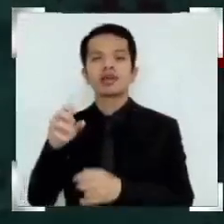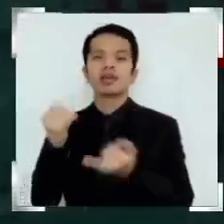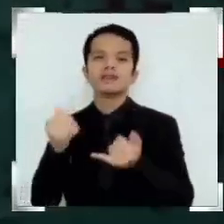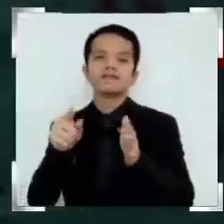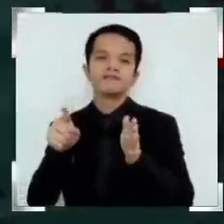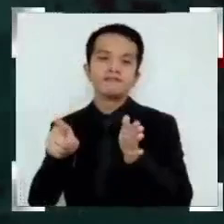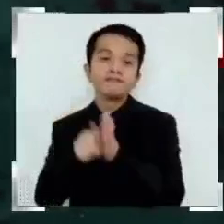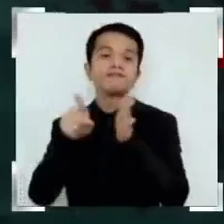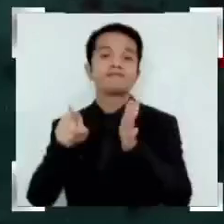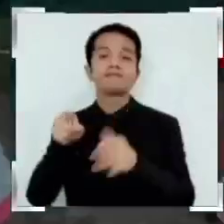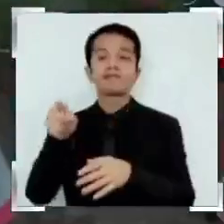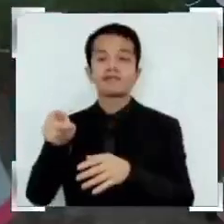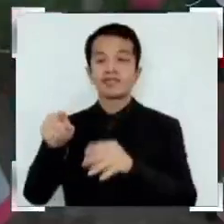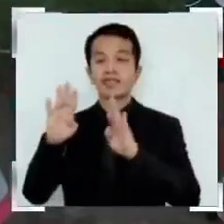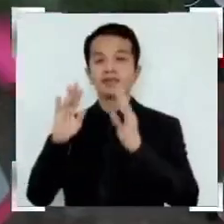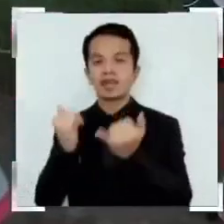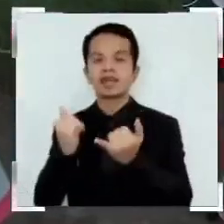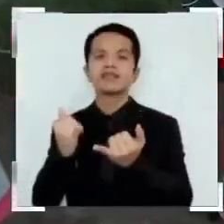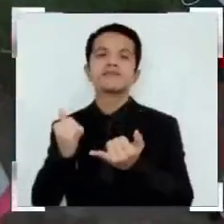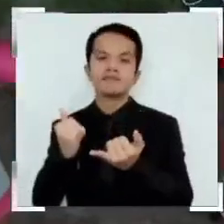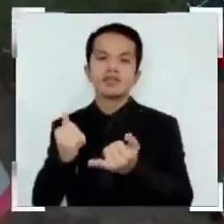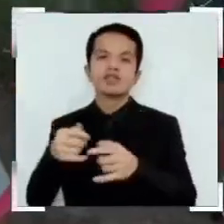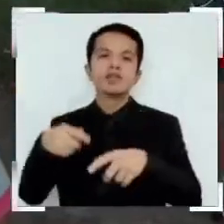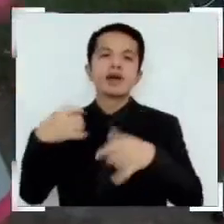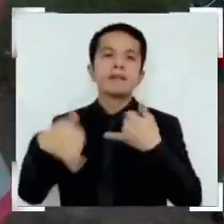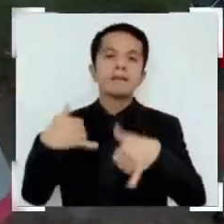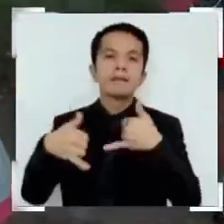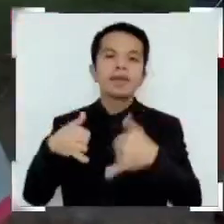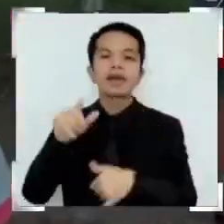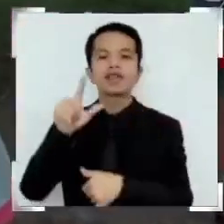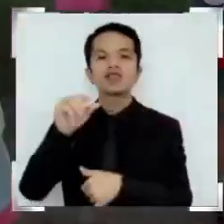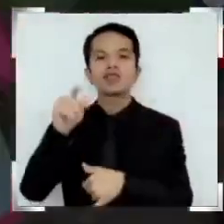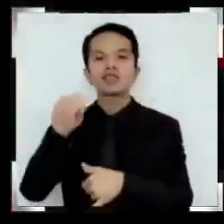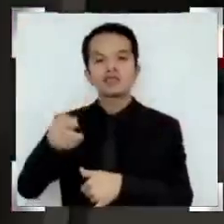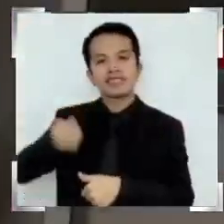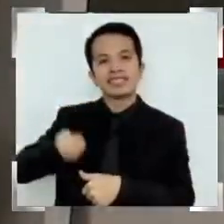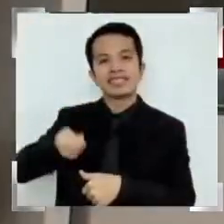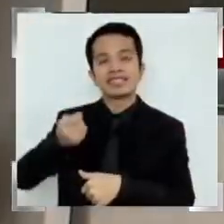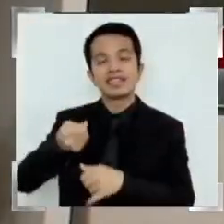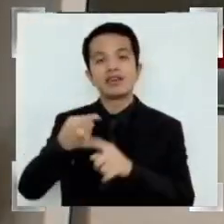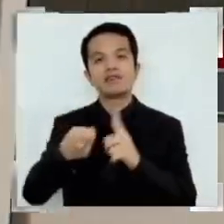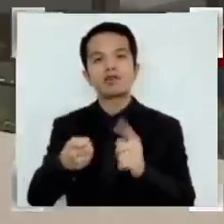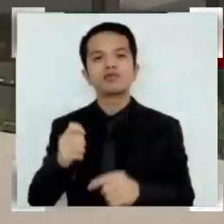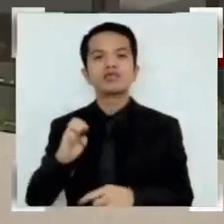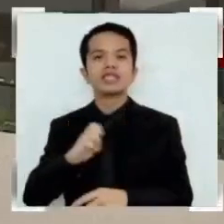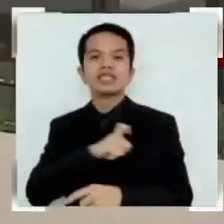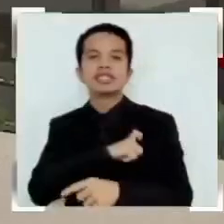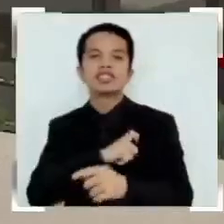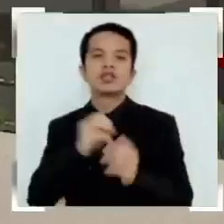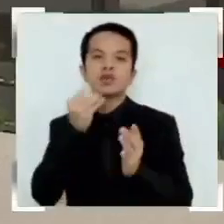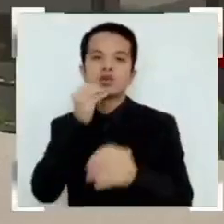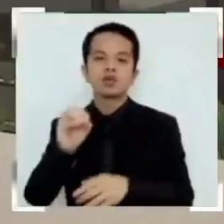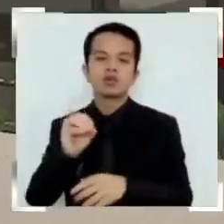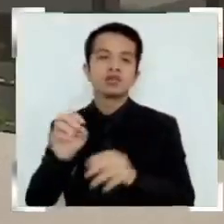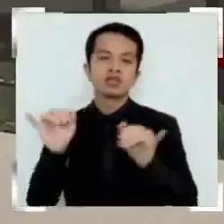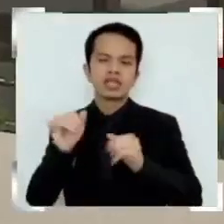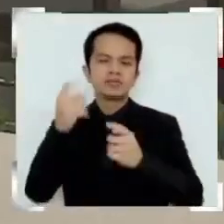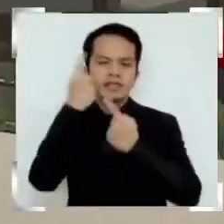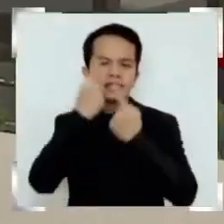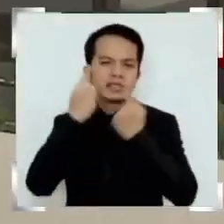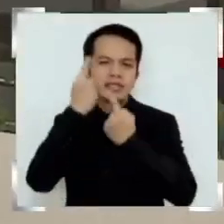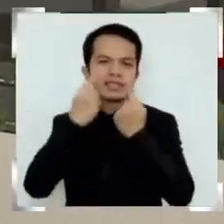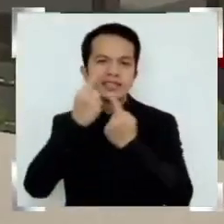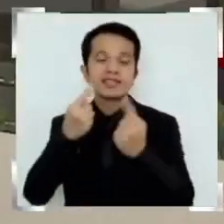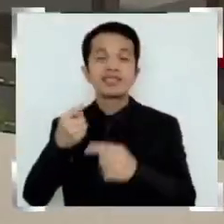naturang barangay ang paglalaro ng lato-lato base sa kanilang executive order. Isinalang-alang din daw nito ang sinabi ng FDA